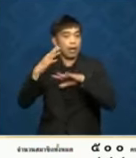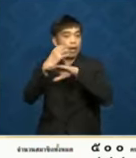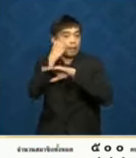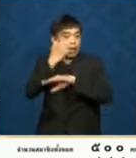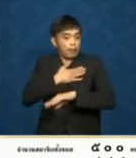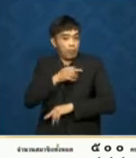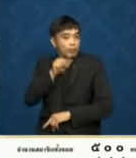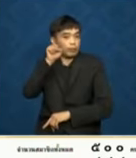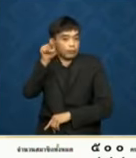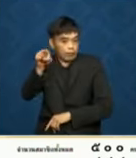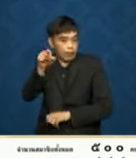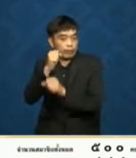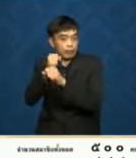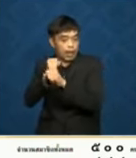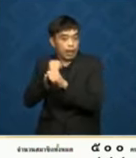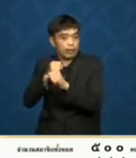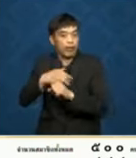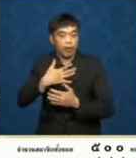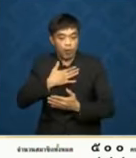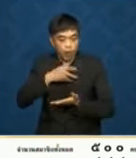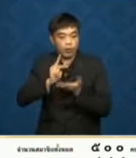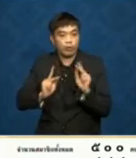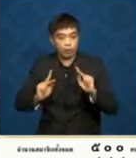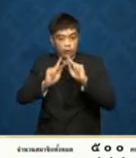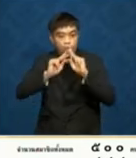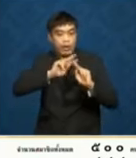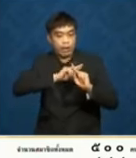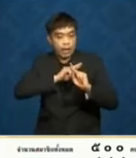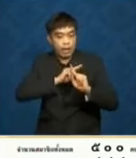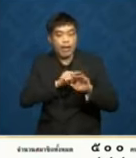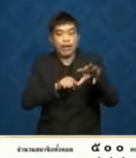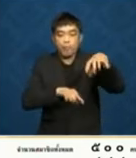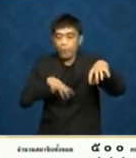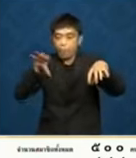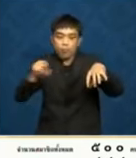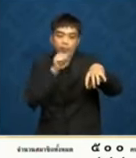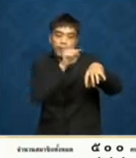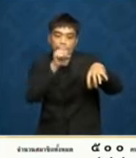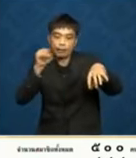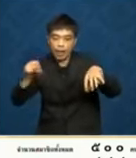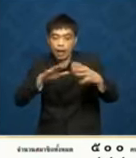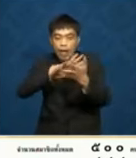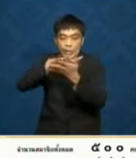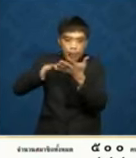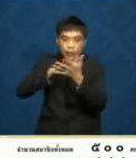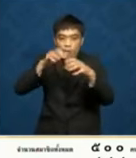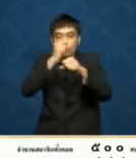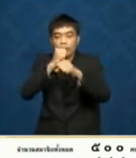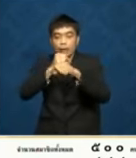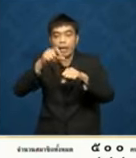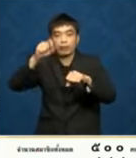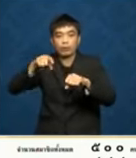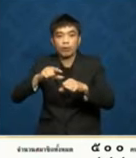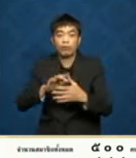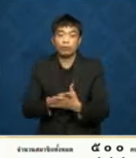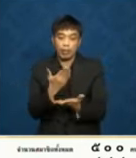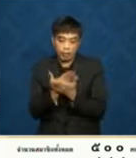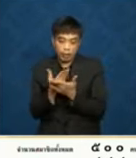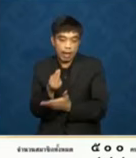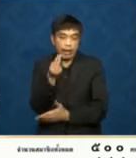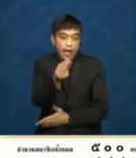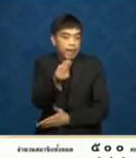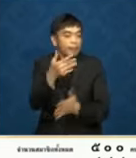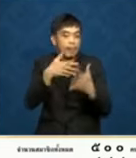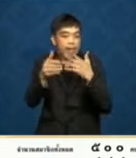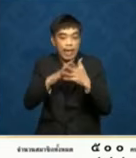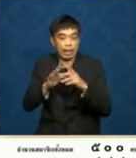ก็ตอยู่ที่กสวงตัเองอย่นนเลยเสียง compellingไมว่าเสียหน้าไม่ได้ แตทอย่ล